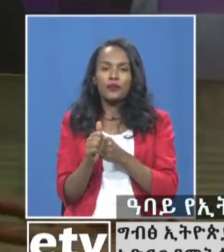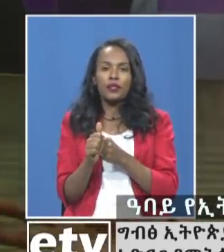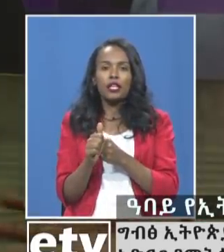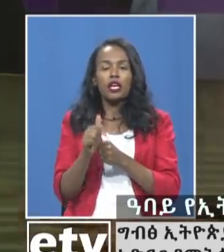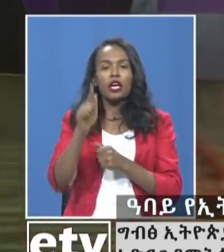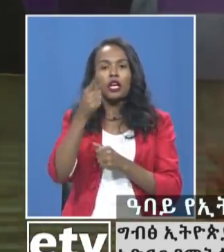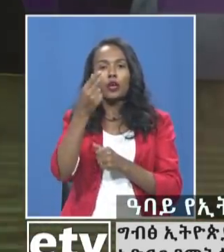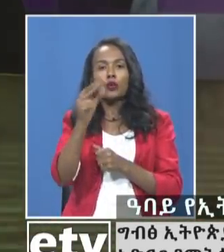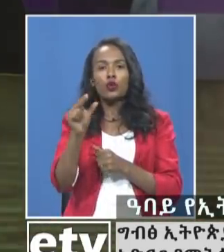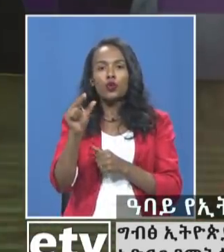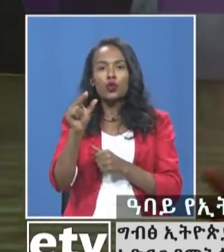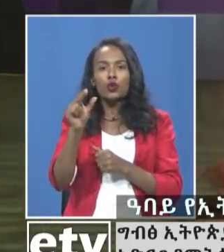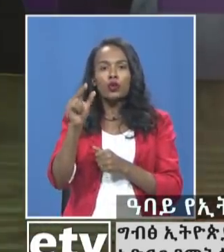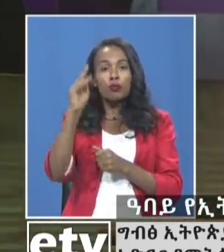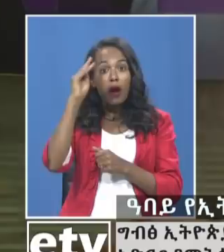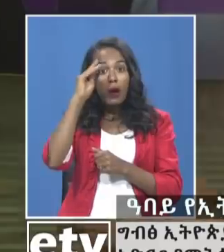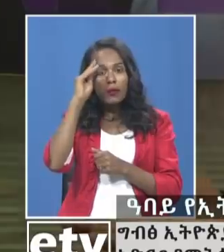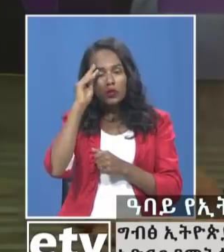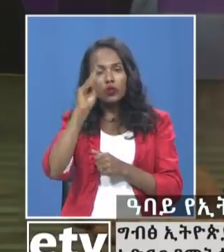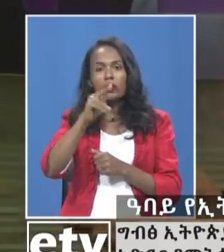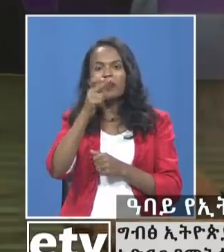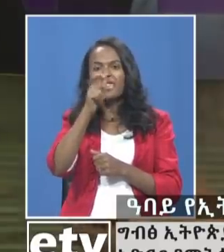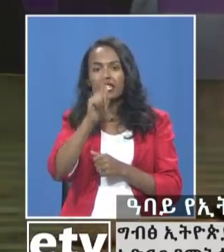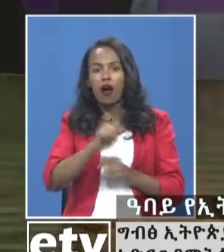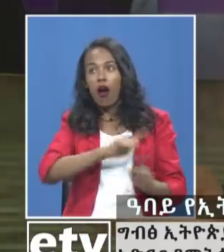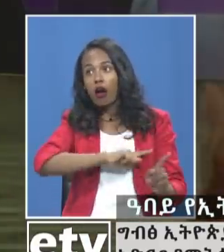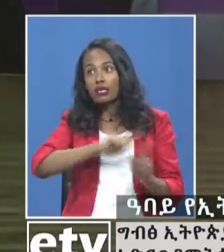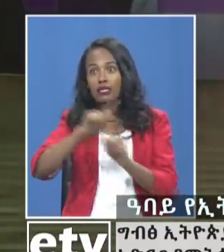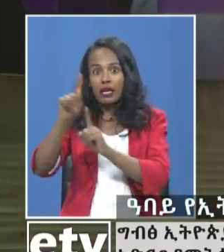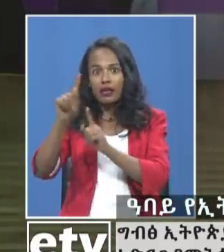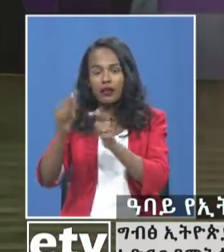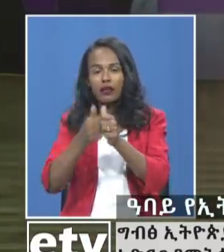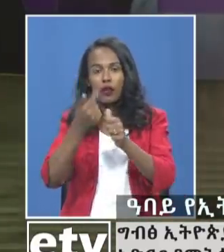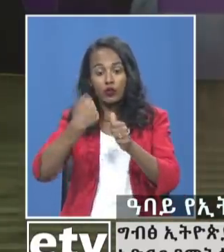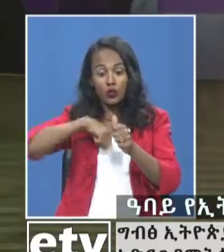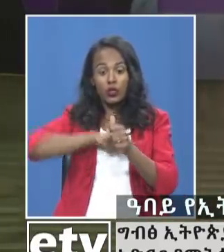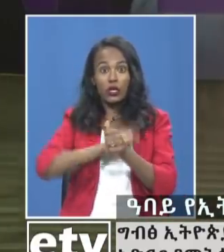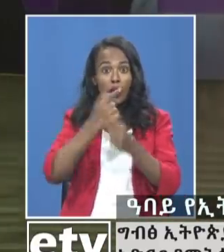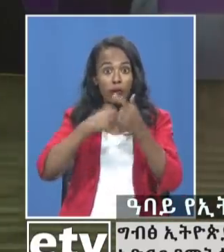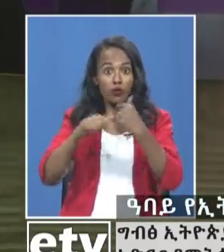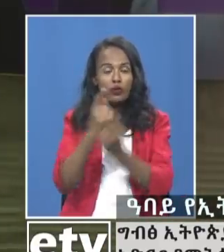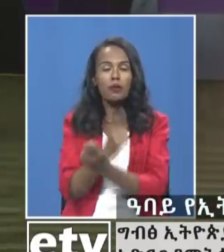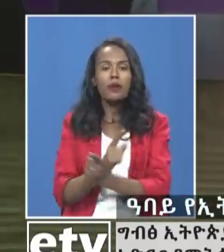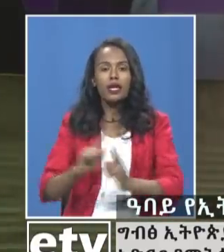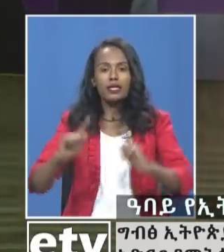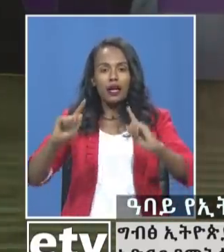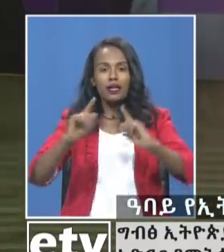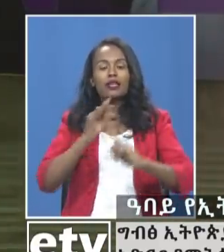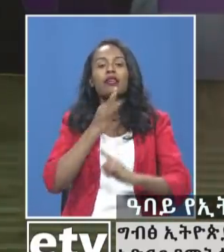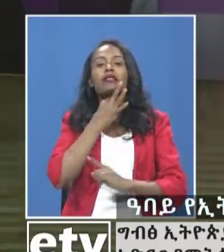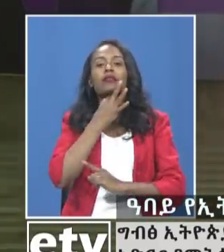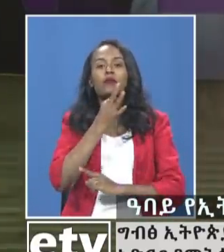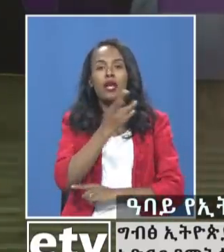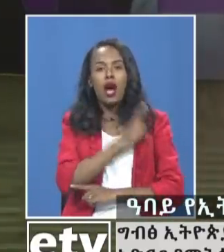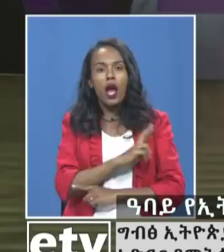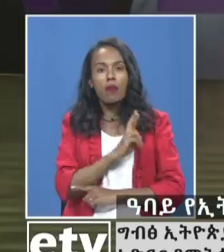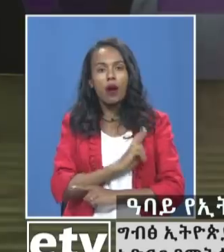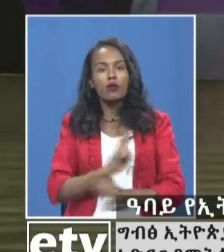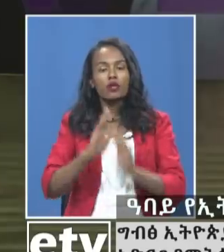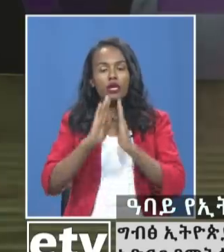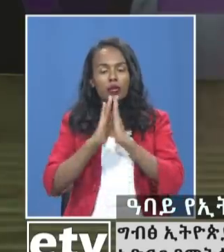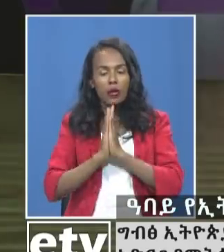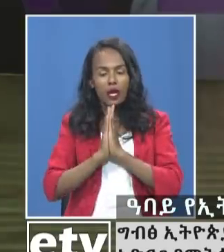ከነቢዩ መሐመድ ወደ መዲና ሲሄድ ነው አይደለም እንዴ ተከታዮቹ ወደ እኛ የመጡት? በነጻነት የእስልምና ሃይማኖት